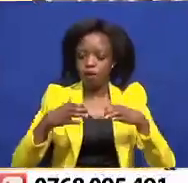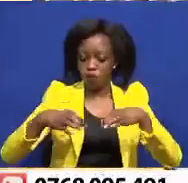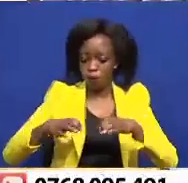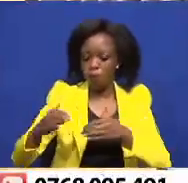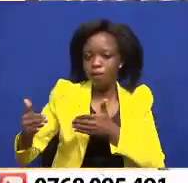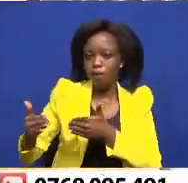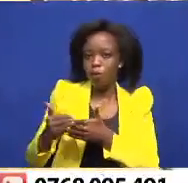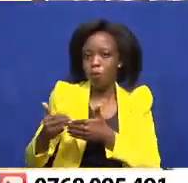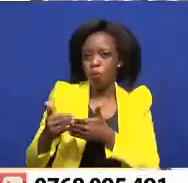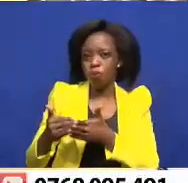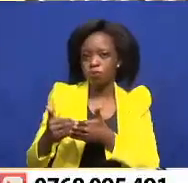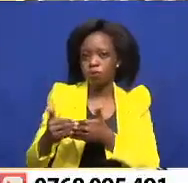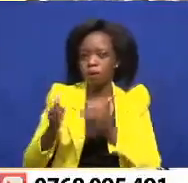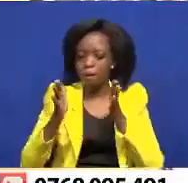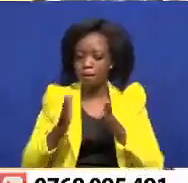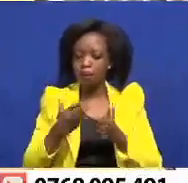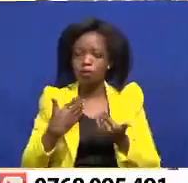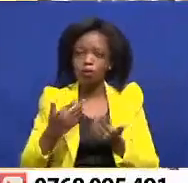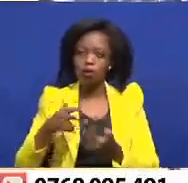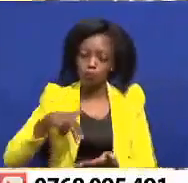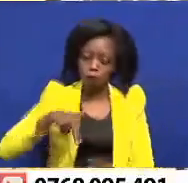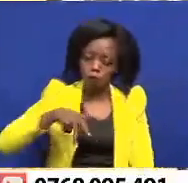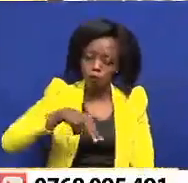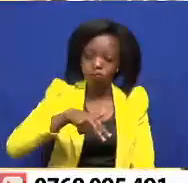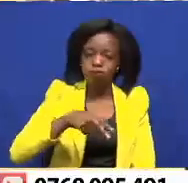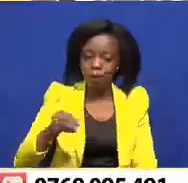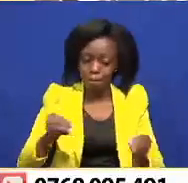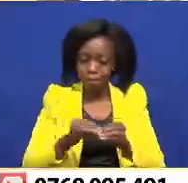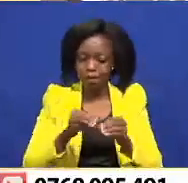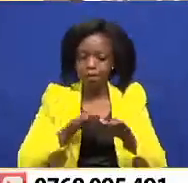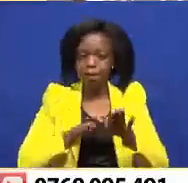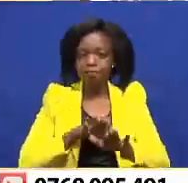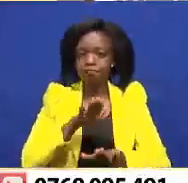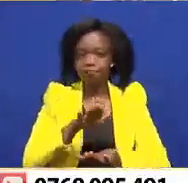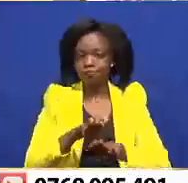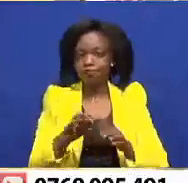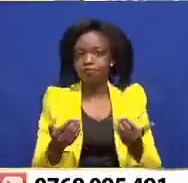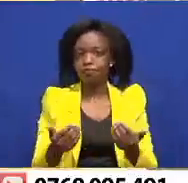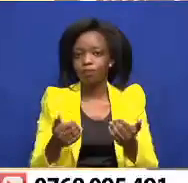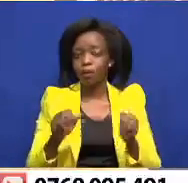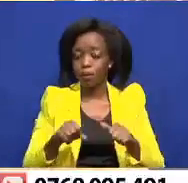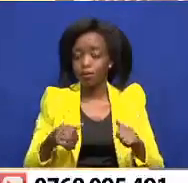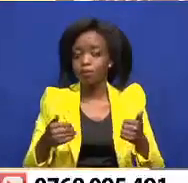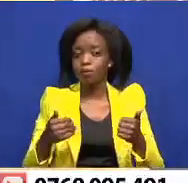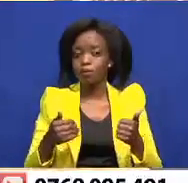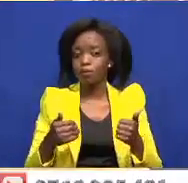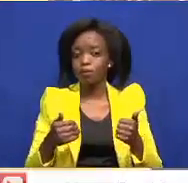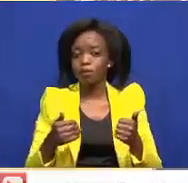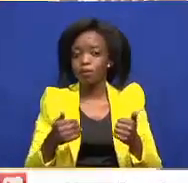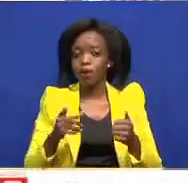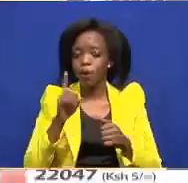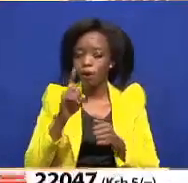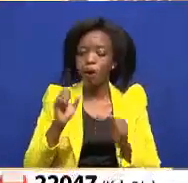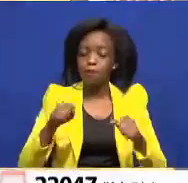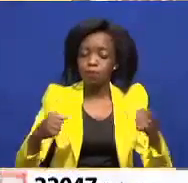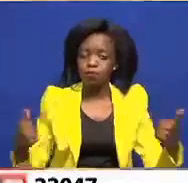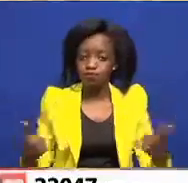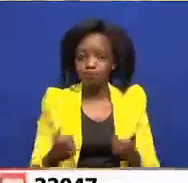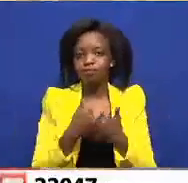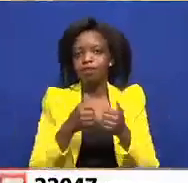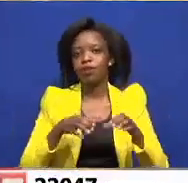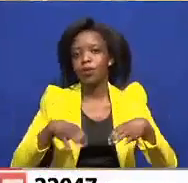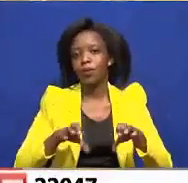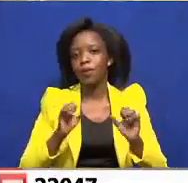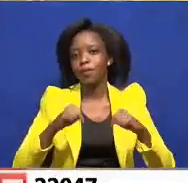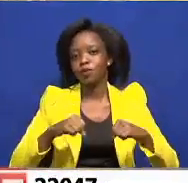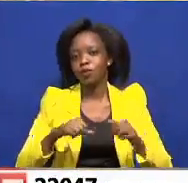yako. Yaani kisa hata mtu akuteremka hivi ukipatana kwa stairs, lazima muondokeane ama mmoja wenu anaweza gongo na pikipiki